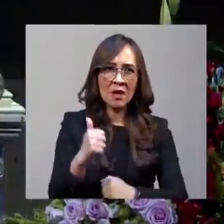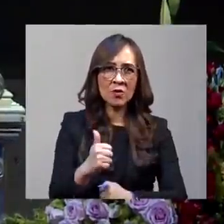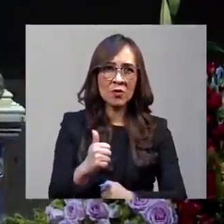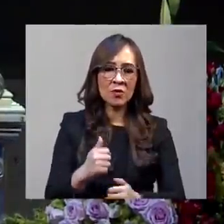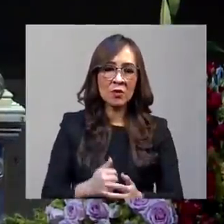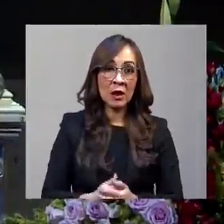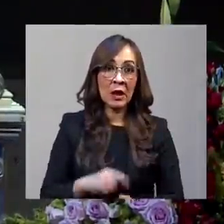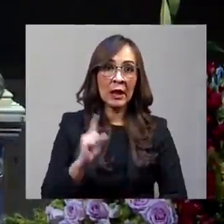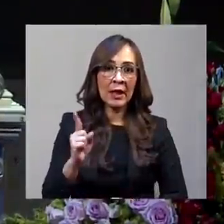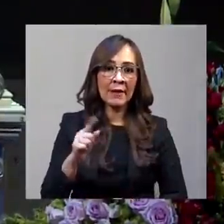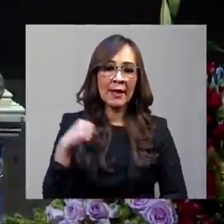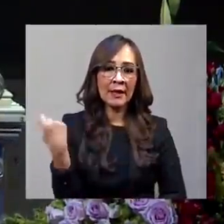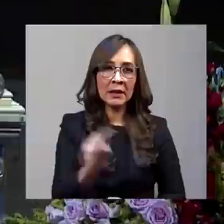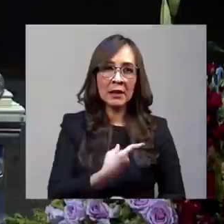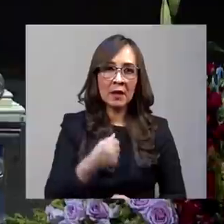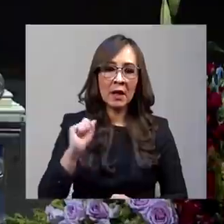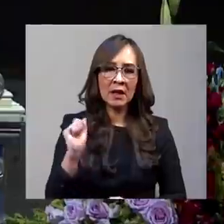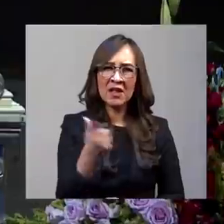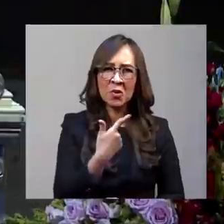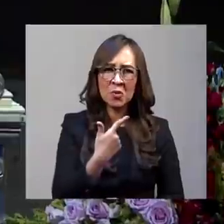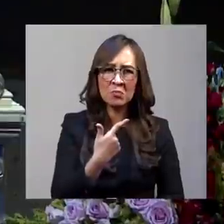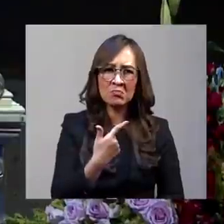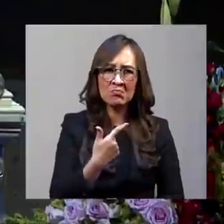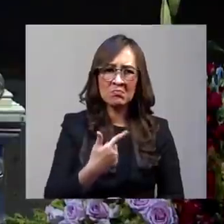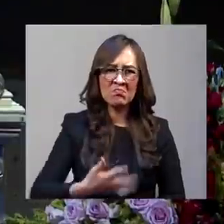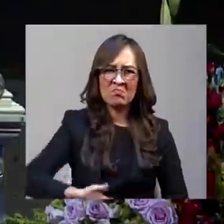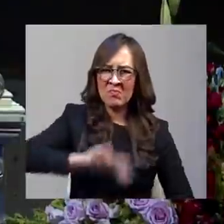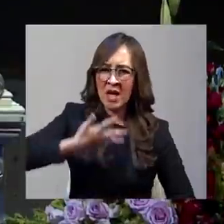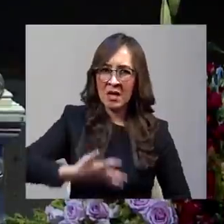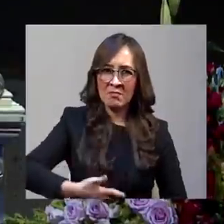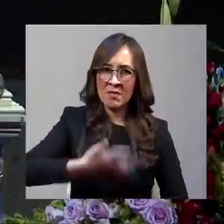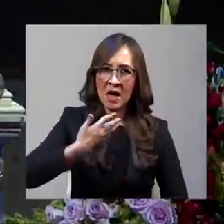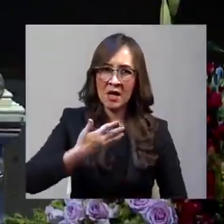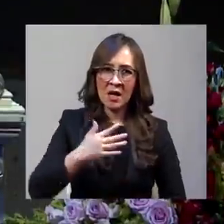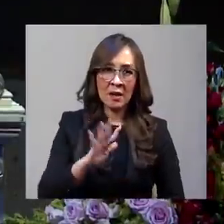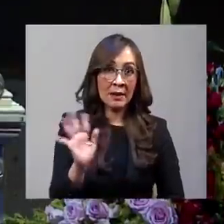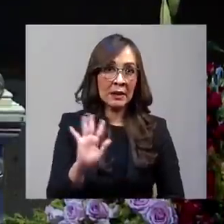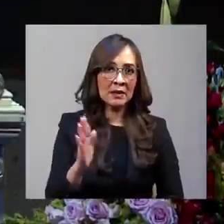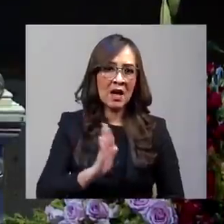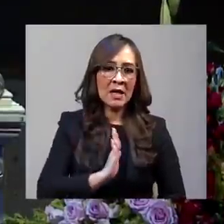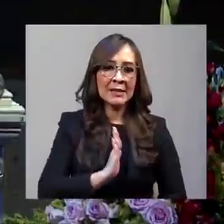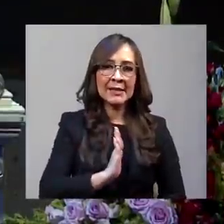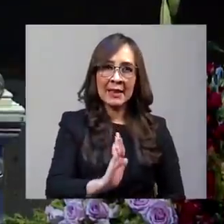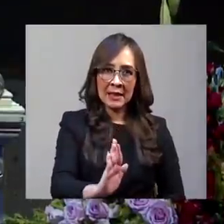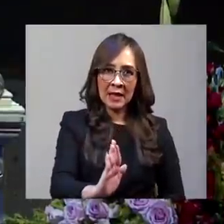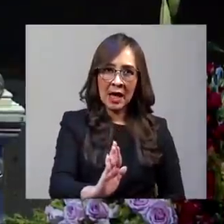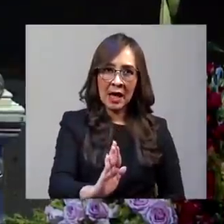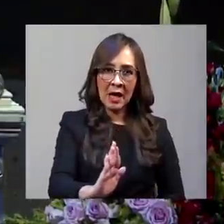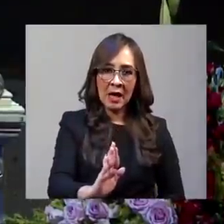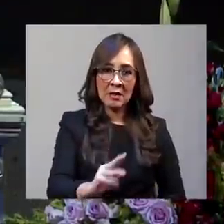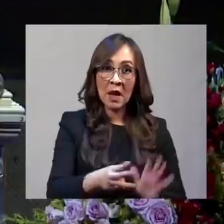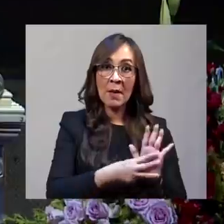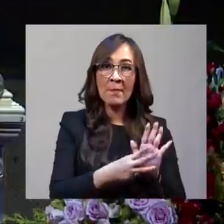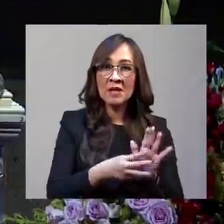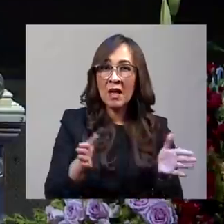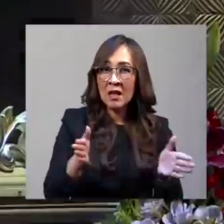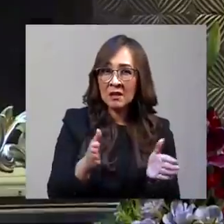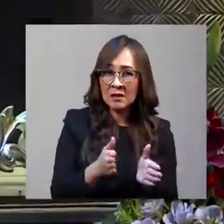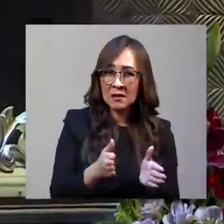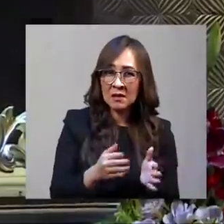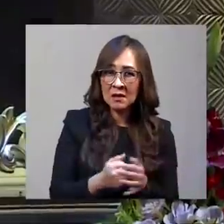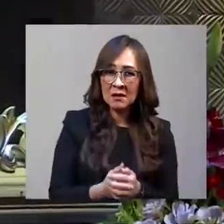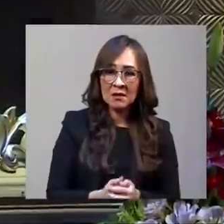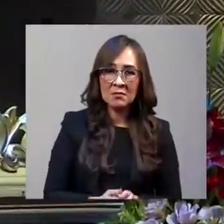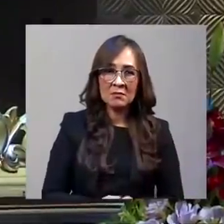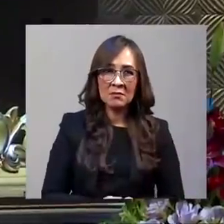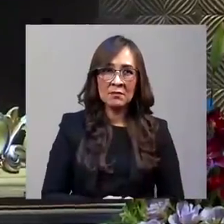Karena kita hidup dengan penuh persungutan. Kita gak setia dalam perkara kecil. Kita komplain. Kita hidup dalam